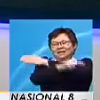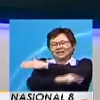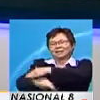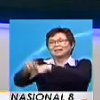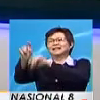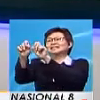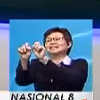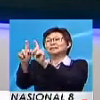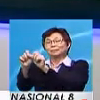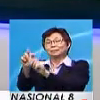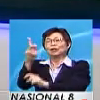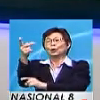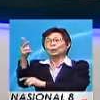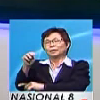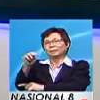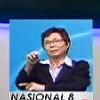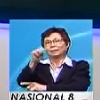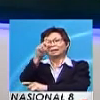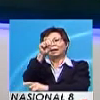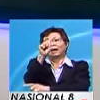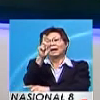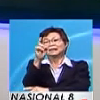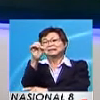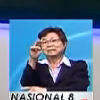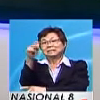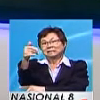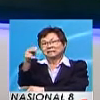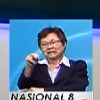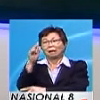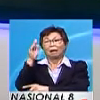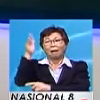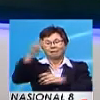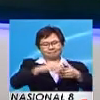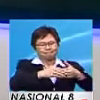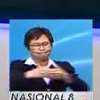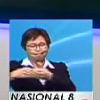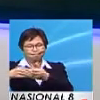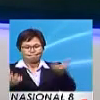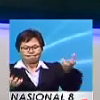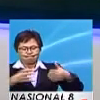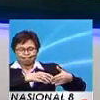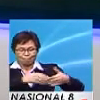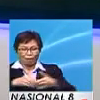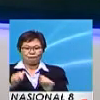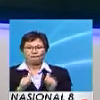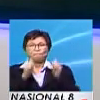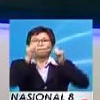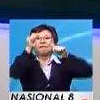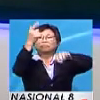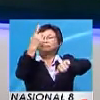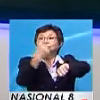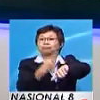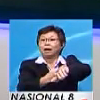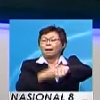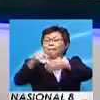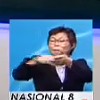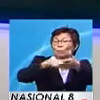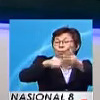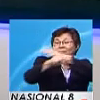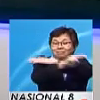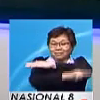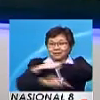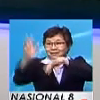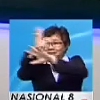ke-11 ketua menteri Tan Sri Adnan satim yang akan menerajui barisan nasional Sarawak buat pertama kali dalam pilihan Raya Negeri